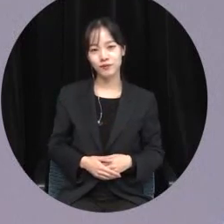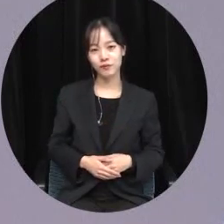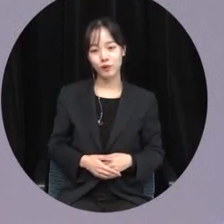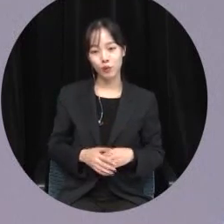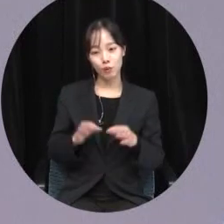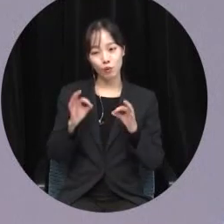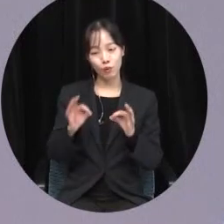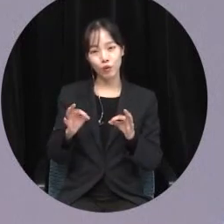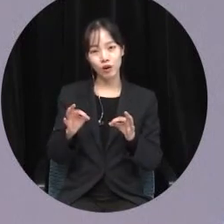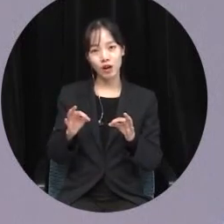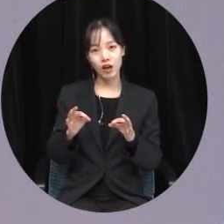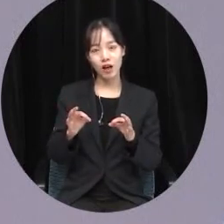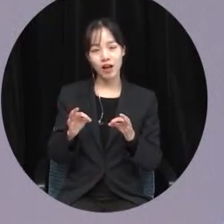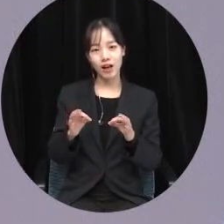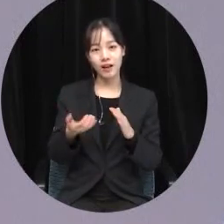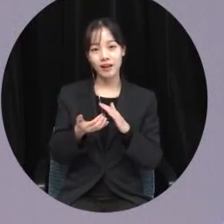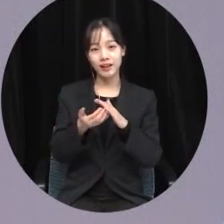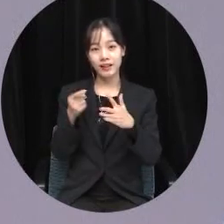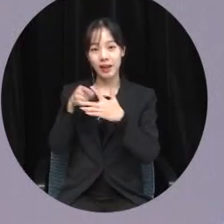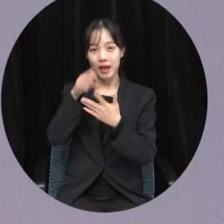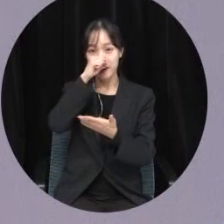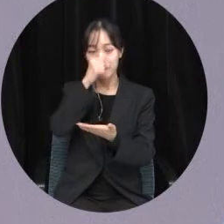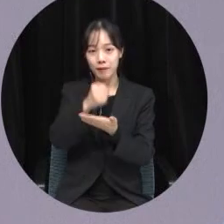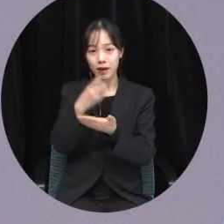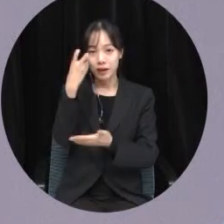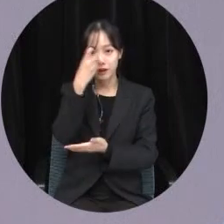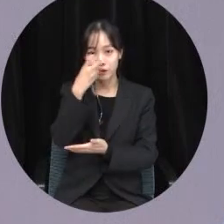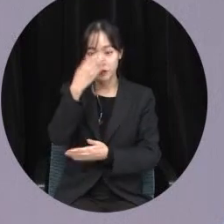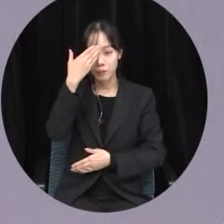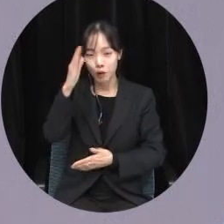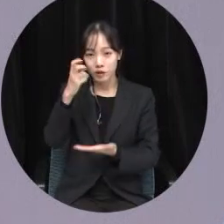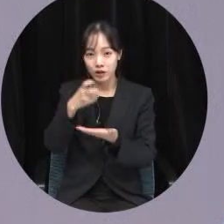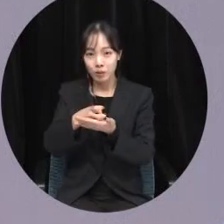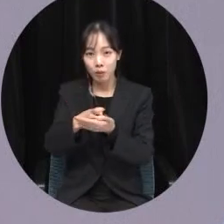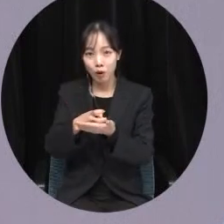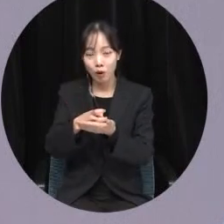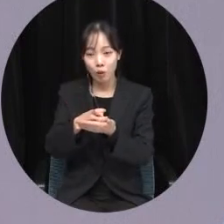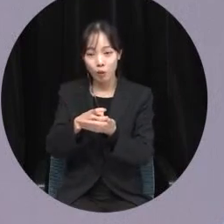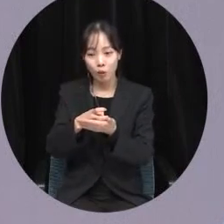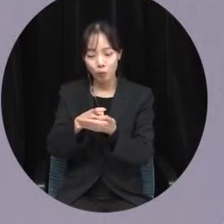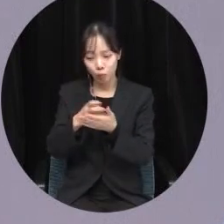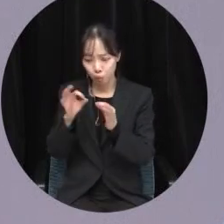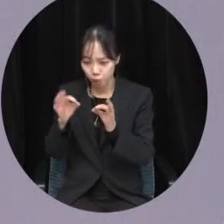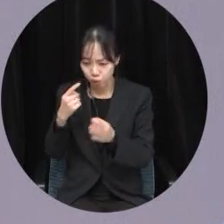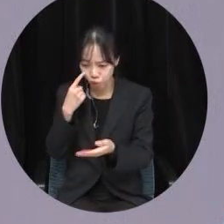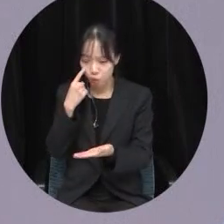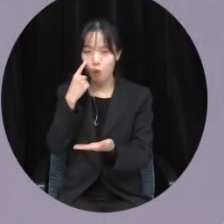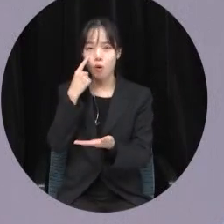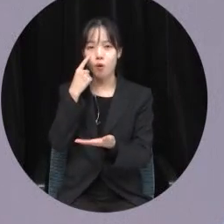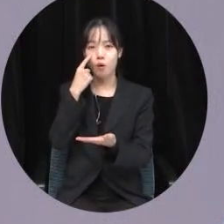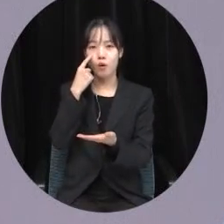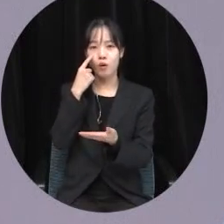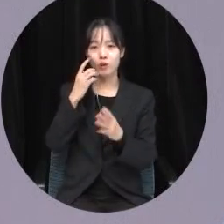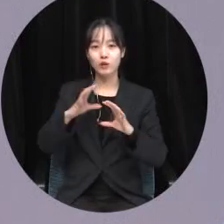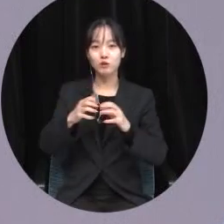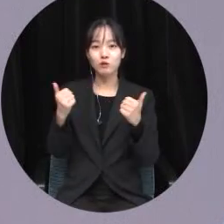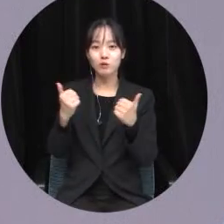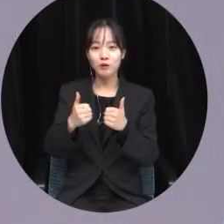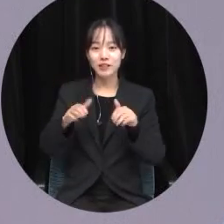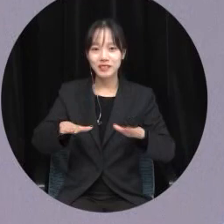예타 면제법 추진이라는 구절이 눈에 띄었는데요. 지금 현재 이 국회에 계류